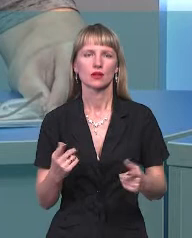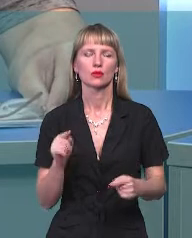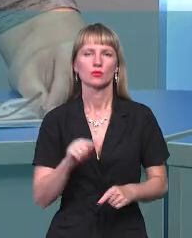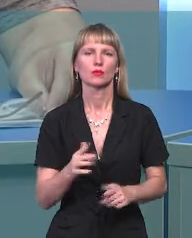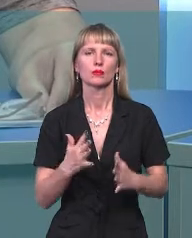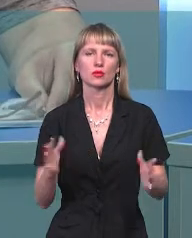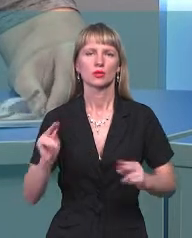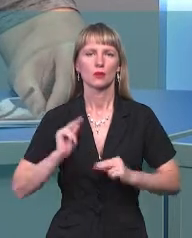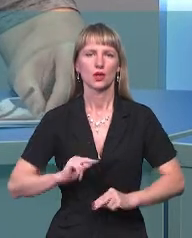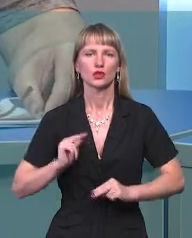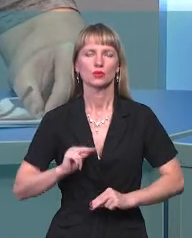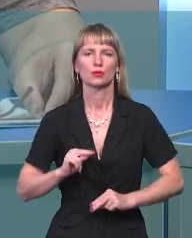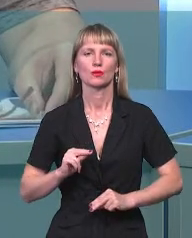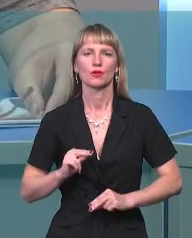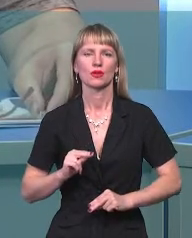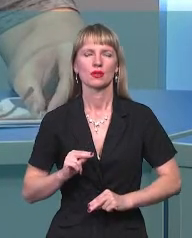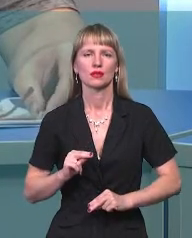що ми більше працюємо